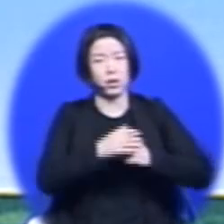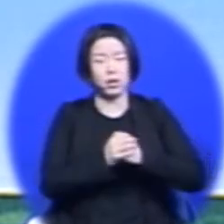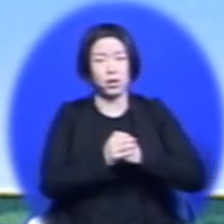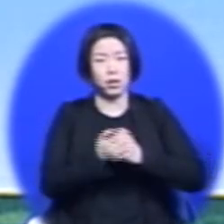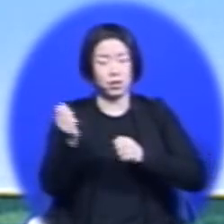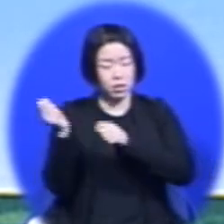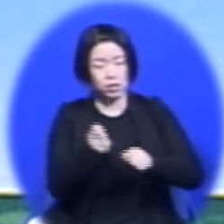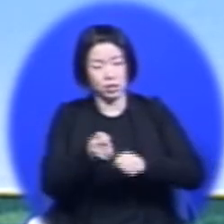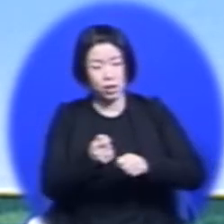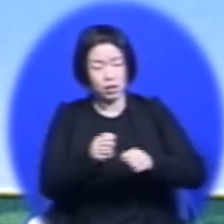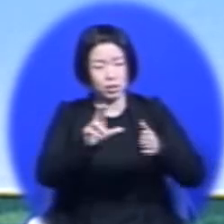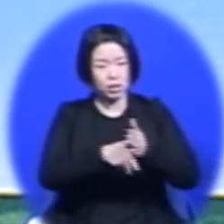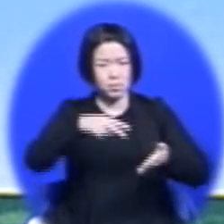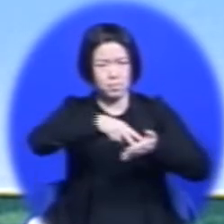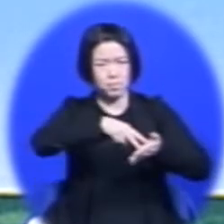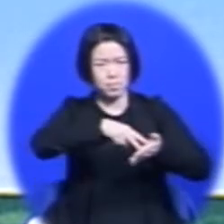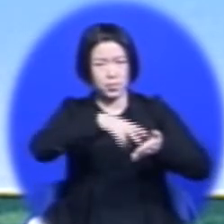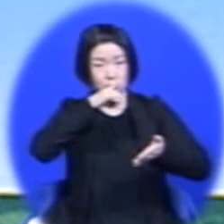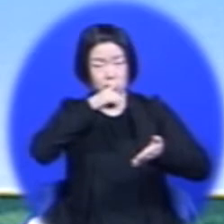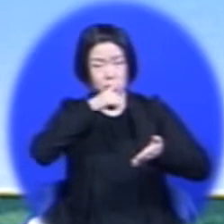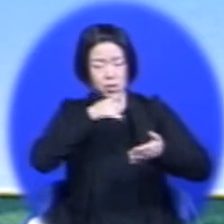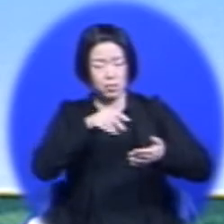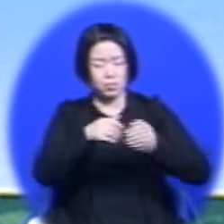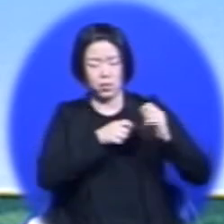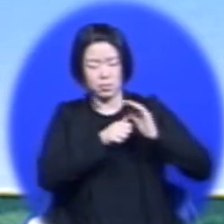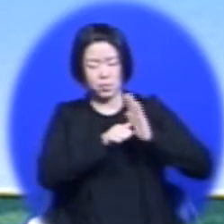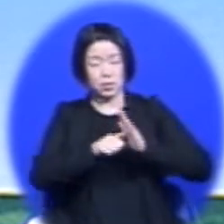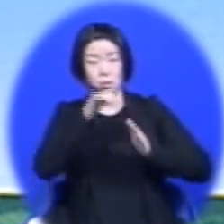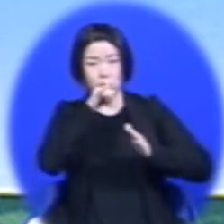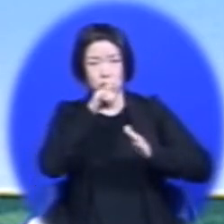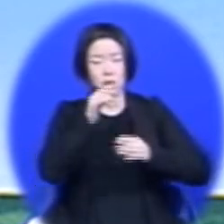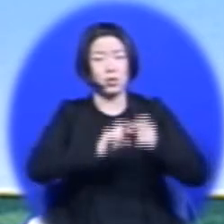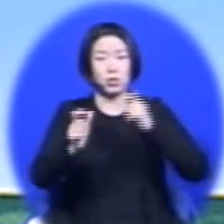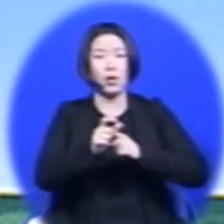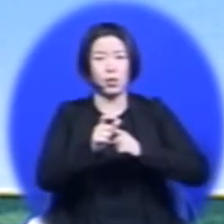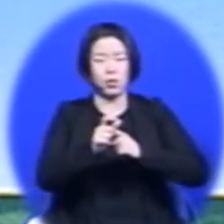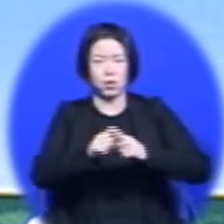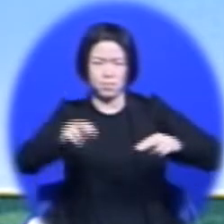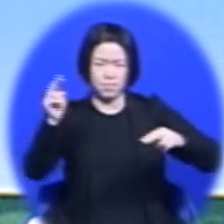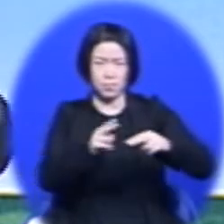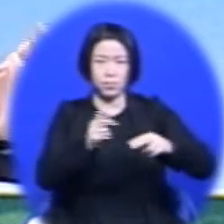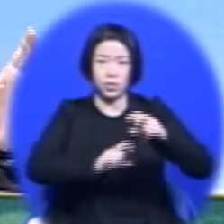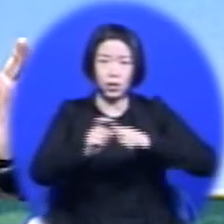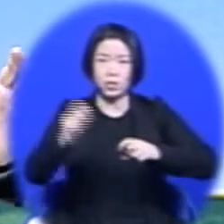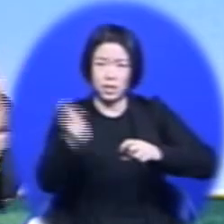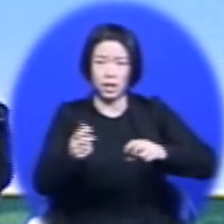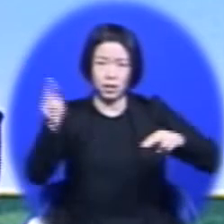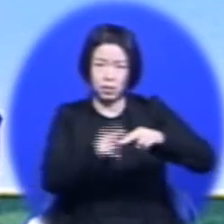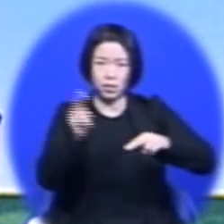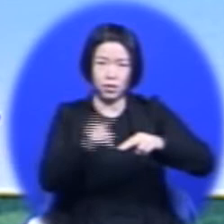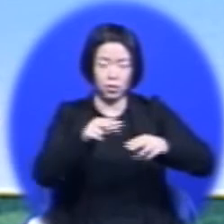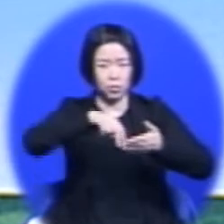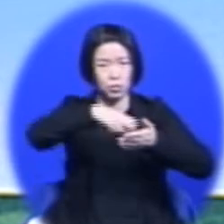넘어지고 꿋꿋이 버티면 더 화가 나는 겁니다. 두 번째, 세 번째는 더 강하게 매를 대고 결국은 꼬꾸라지게 만드는